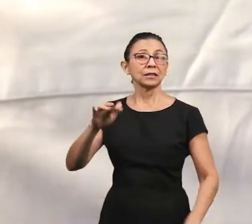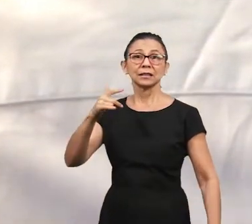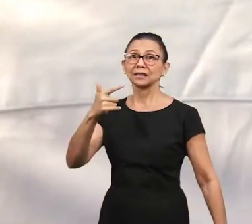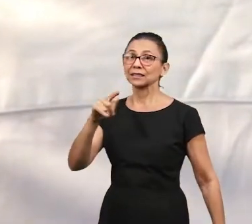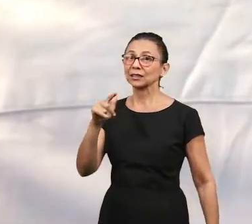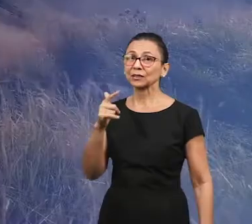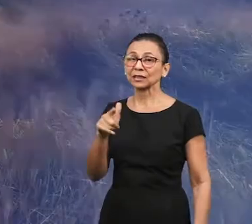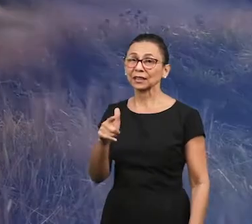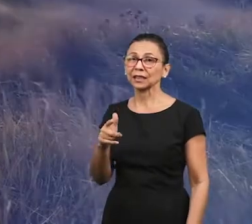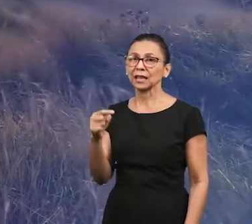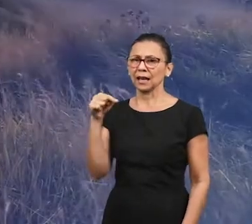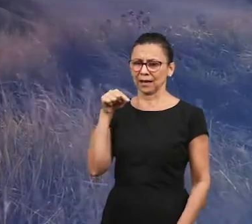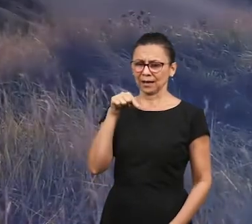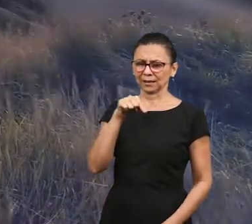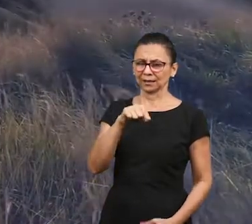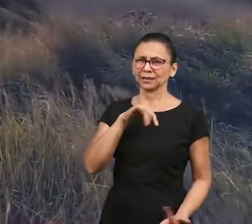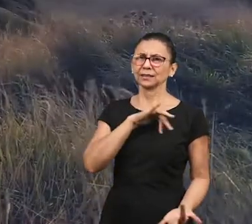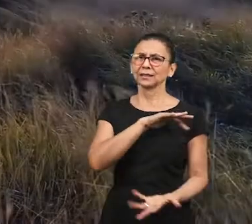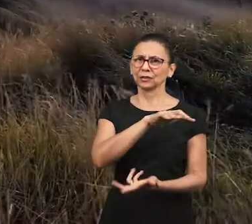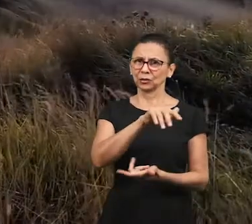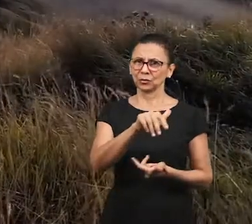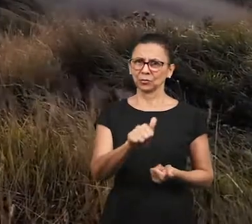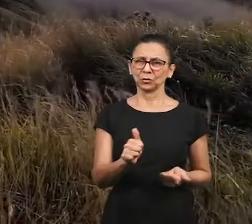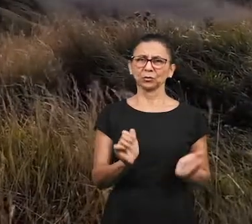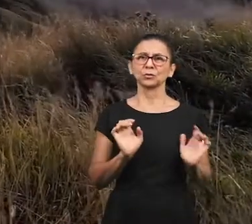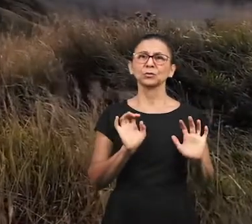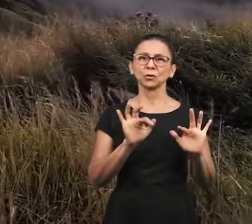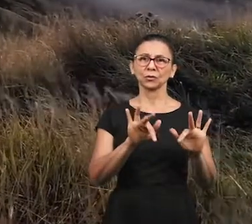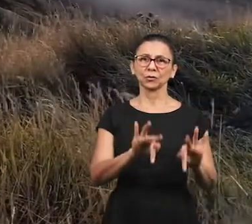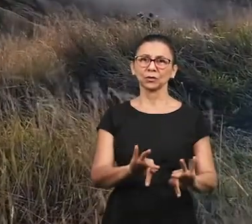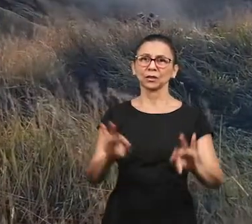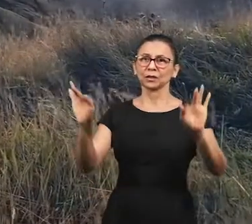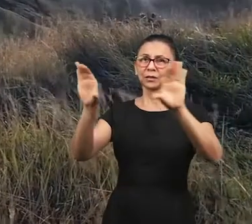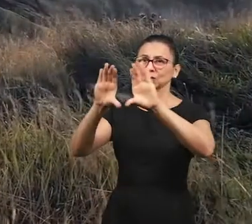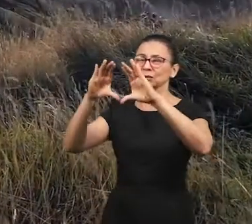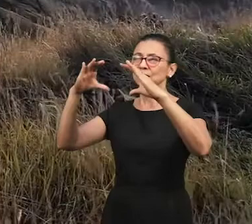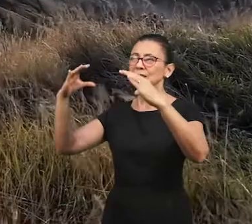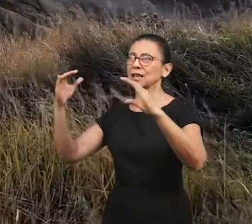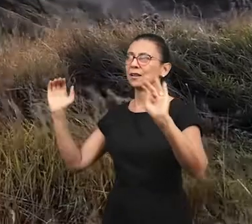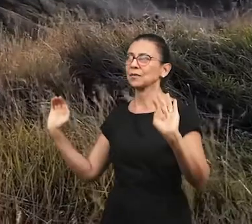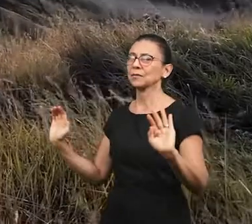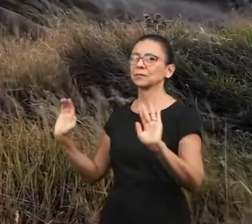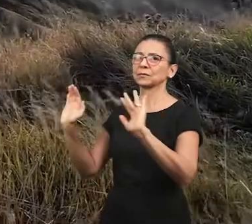конца. Закончившись здесь на земле, он продолжится на